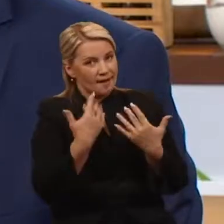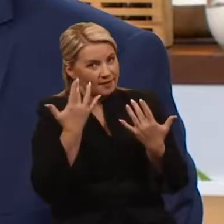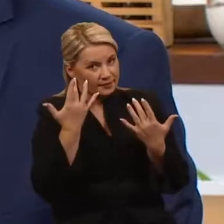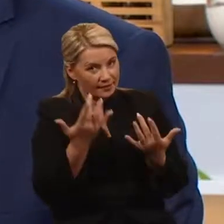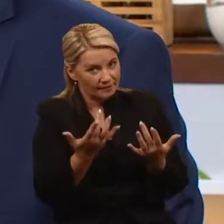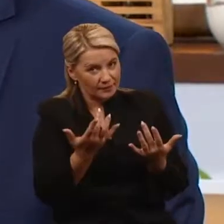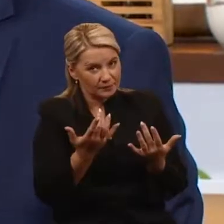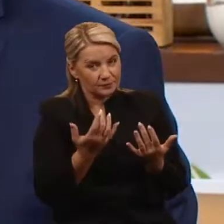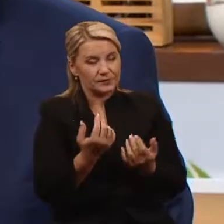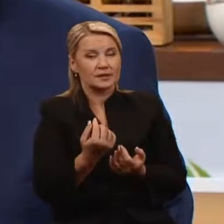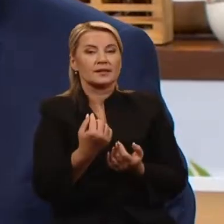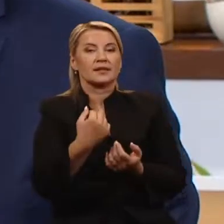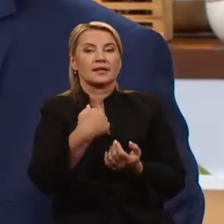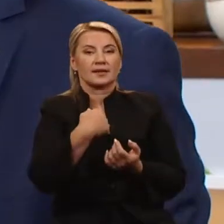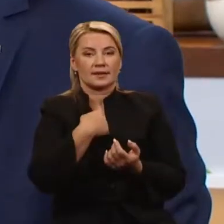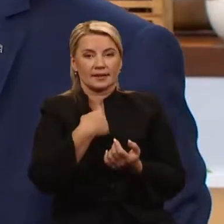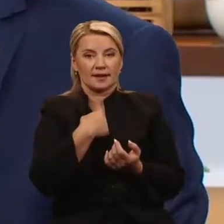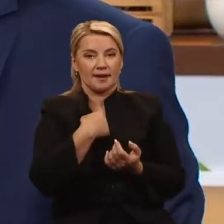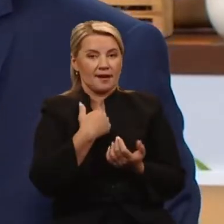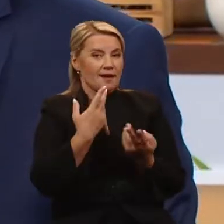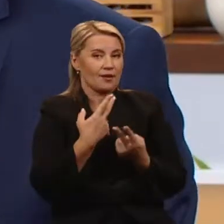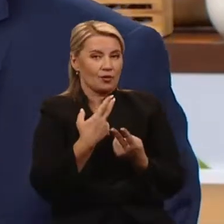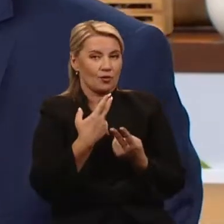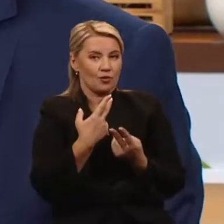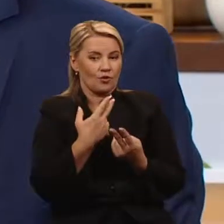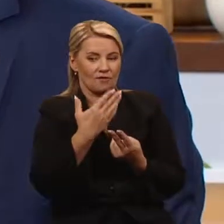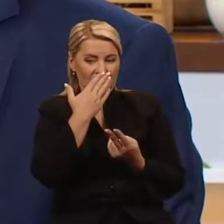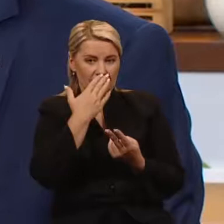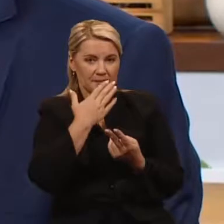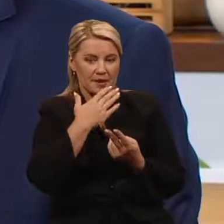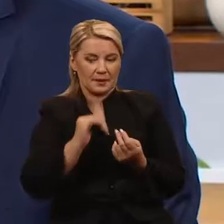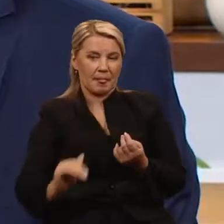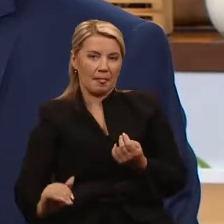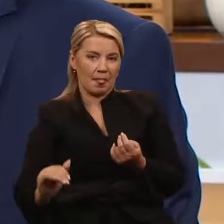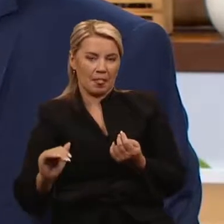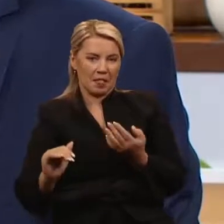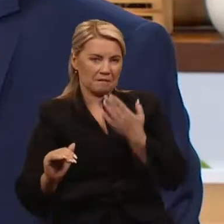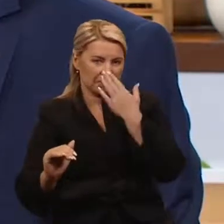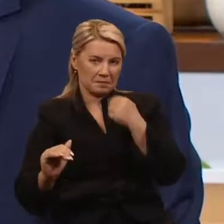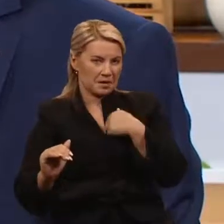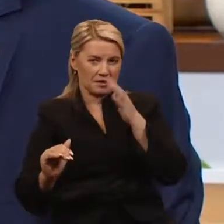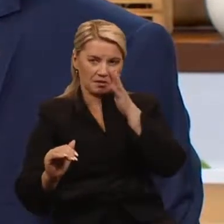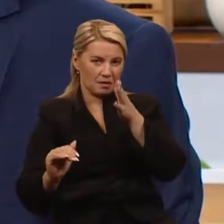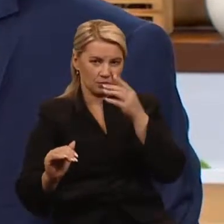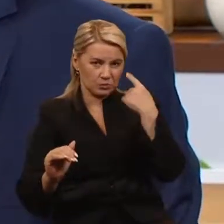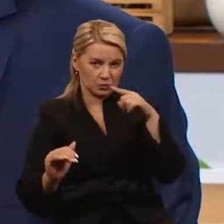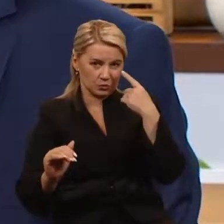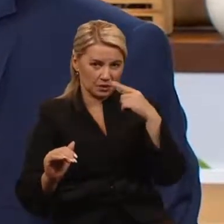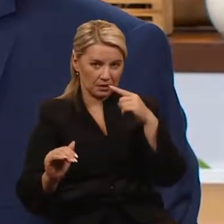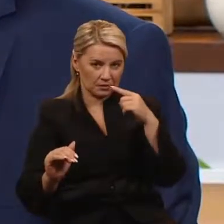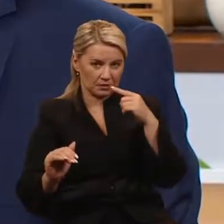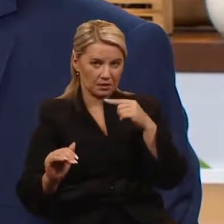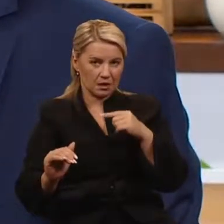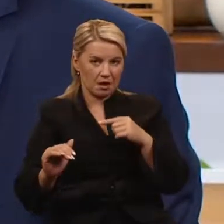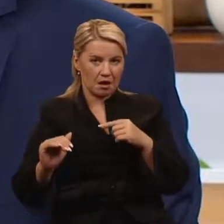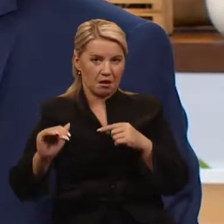protože já patřím do té kategorie dětí, které možná vypadaly jako nestudenti, když byli malí. A v podstatě já